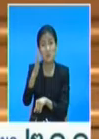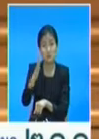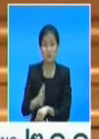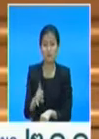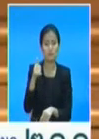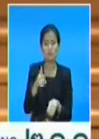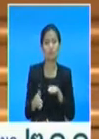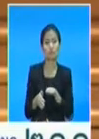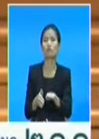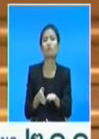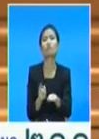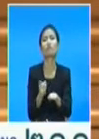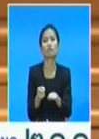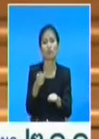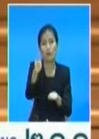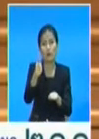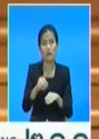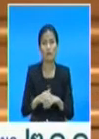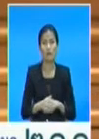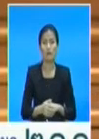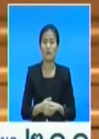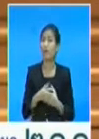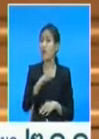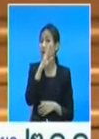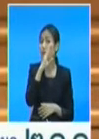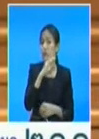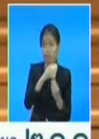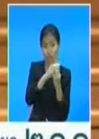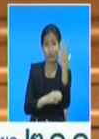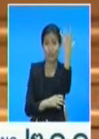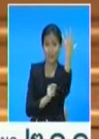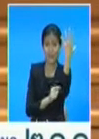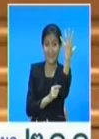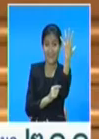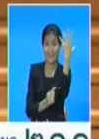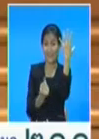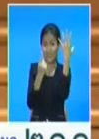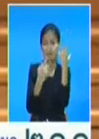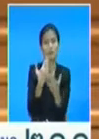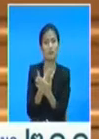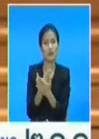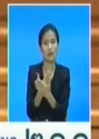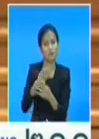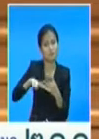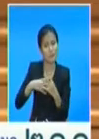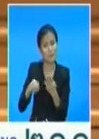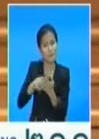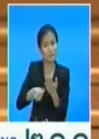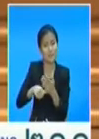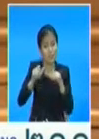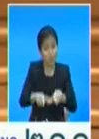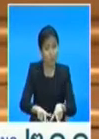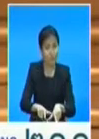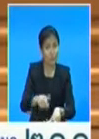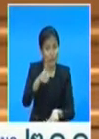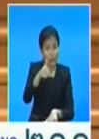ยเก็บภาษีมันแพงปลูกต้นหนึ่งเก็บถูกลงปลูกสองต้นเก็บถูกลงเรื่อยๆต้องเสนอแผนครับตัวอย่างเช่นหมู่บ้านจัดสร